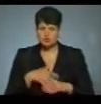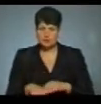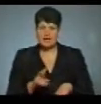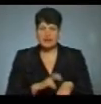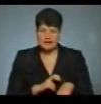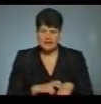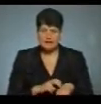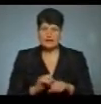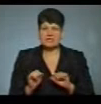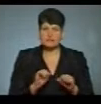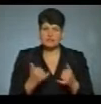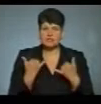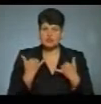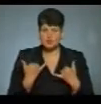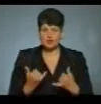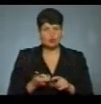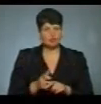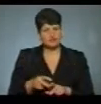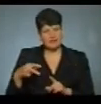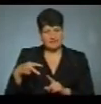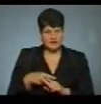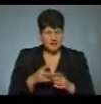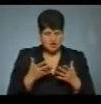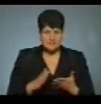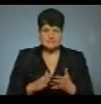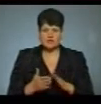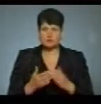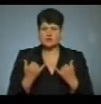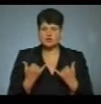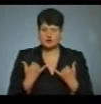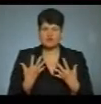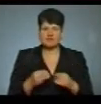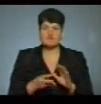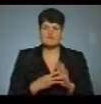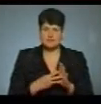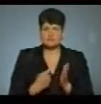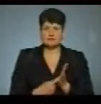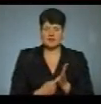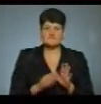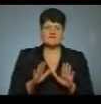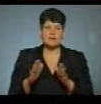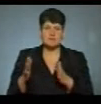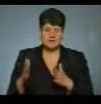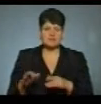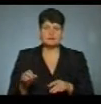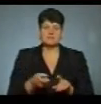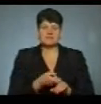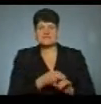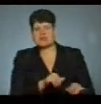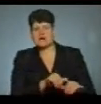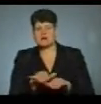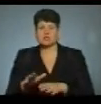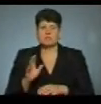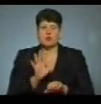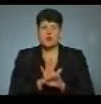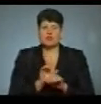та керівники сьогодні надто завантажені. Власне, станом на зараз на Тернопільщині вже 8 підтверджених випадків зараження коронавірусом. Годину тому